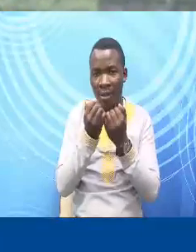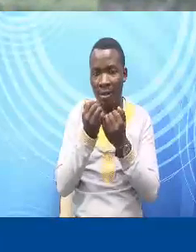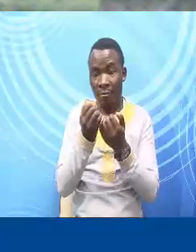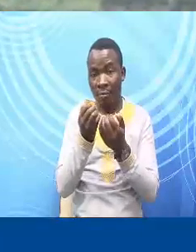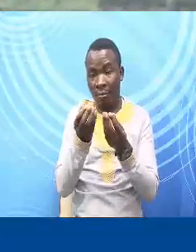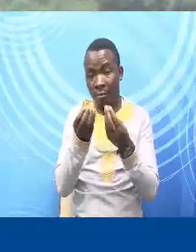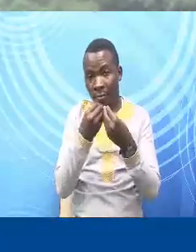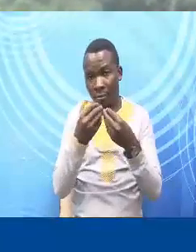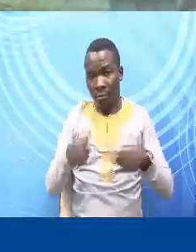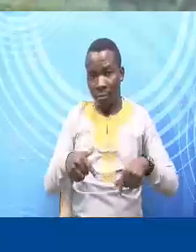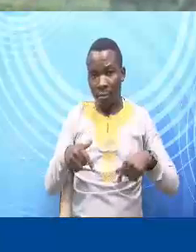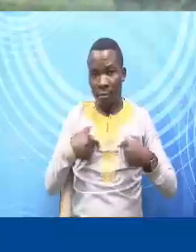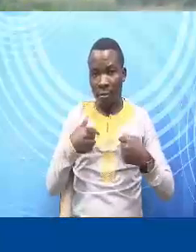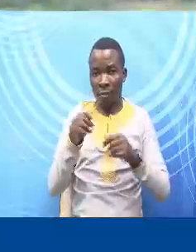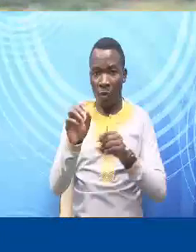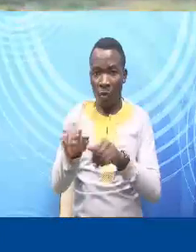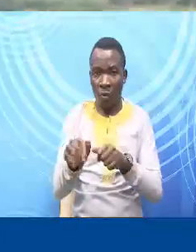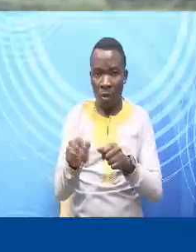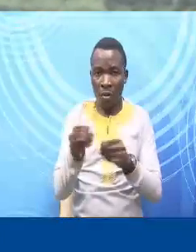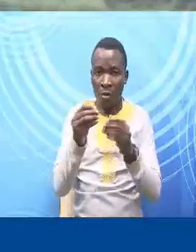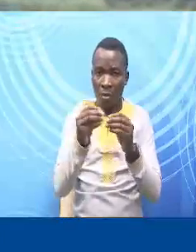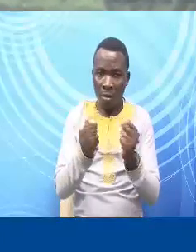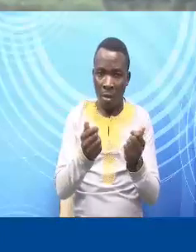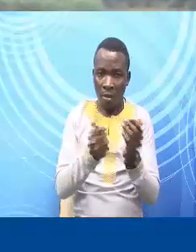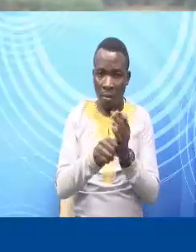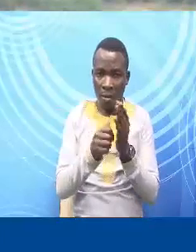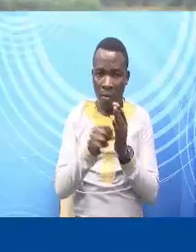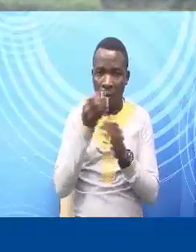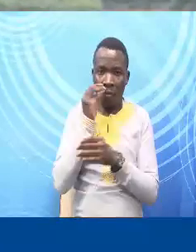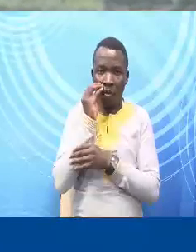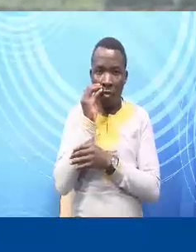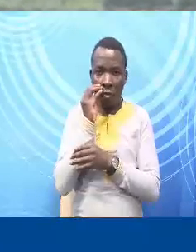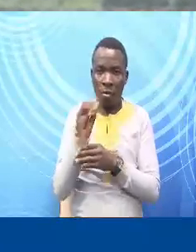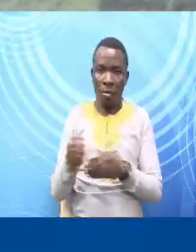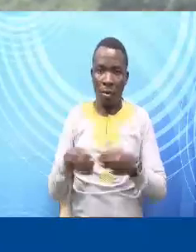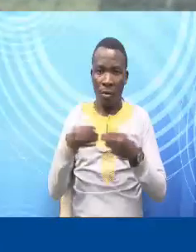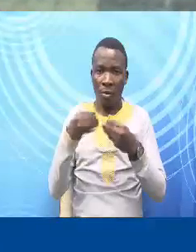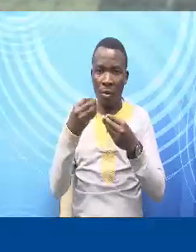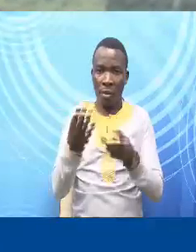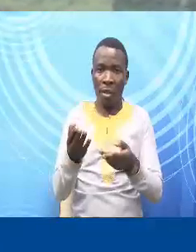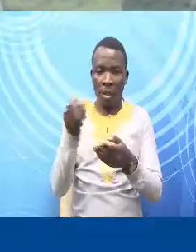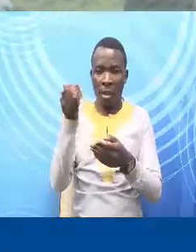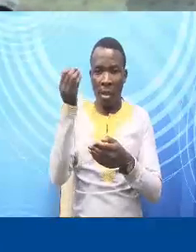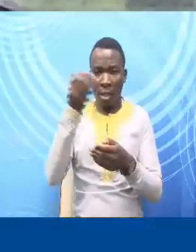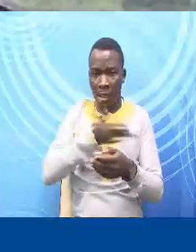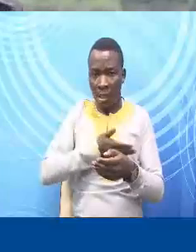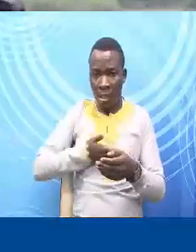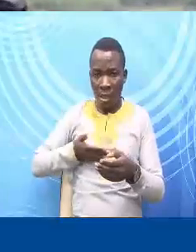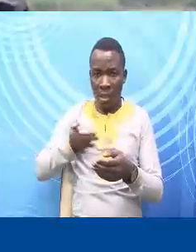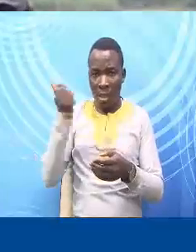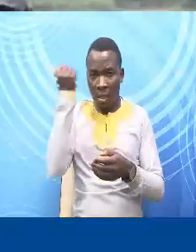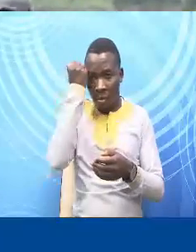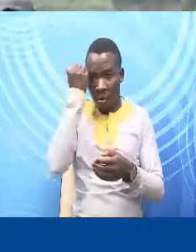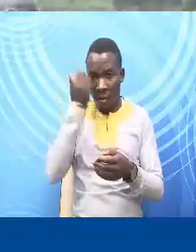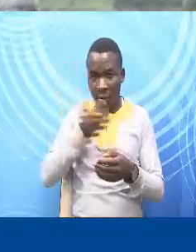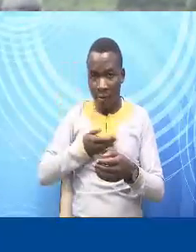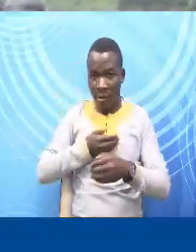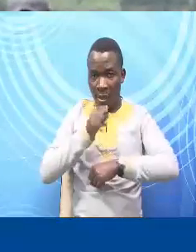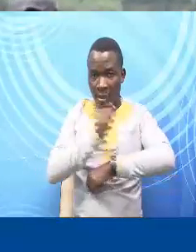biradutunze, turahinga tugakemura n'ibibazo byo mu rugo, tugatangaza mitiweli, dufite n'abanyeshuri tukagira